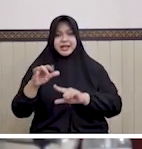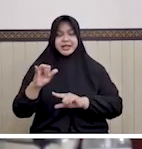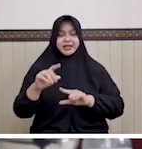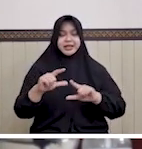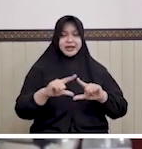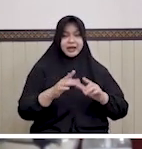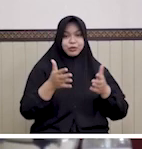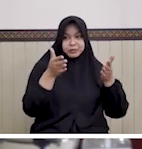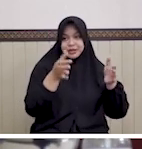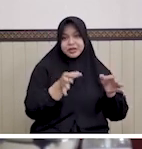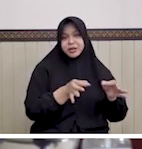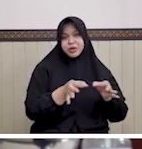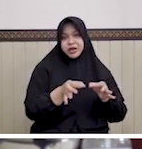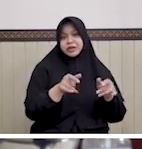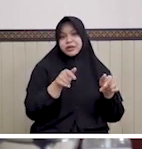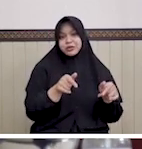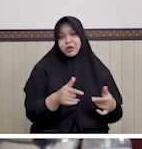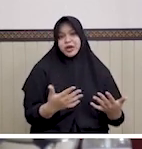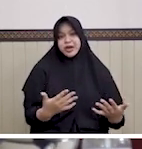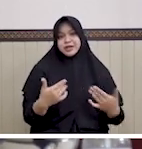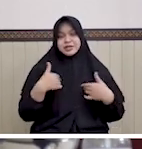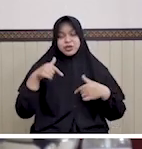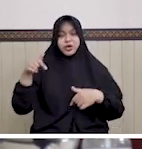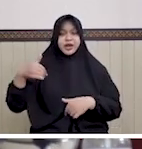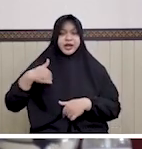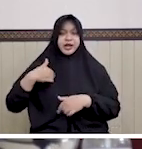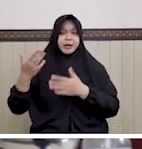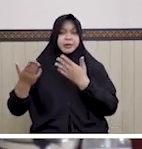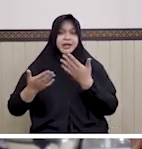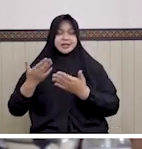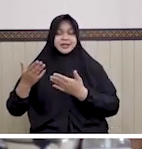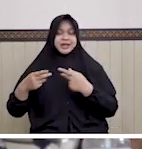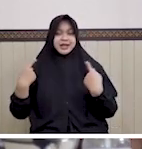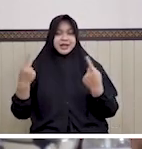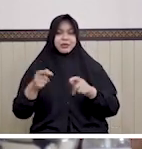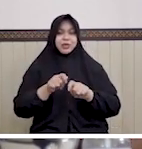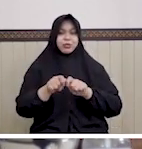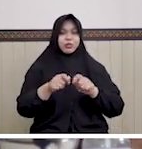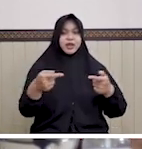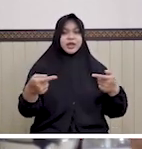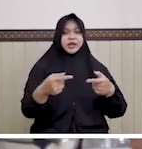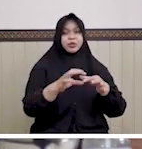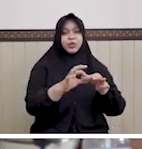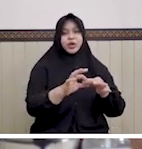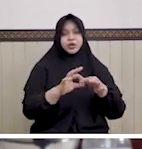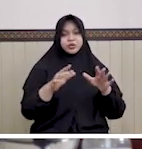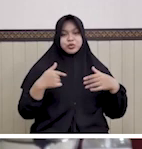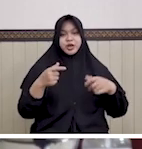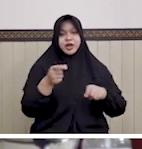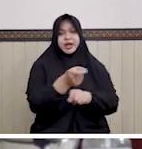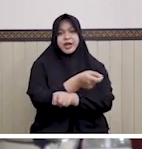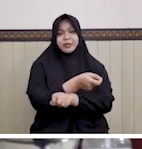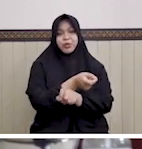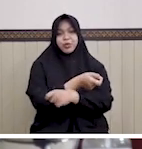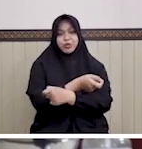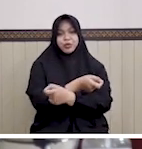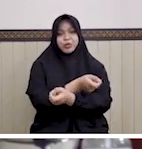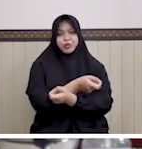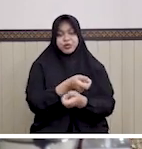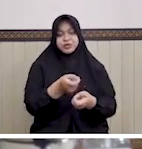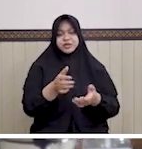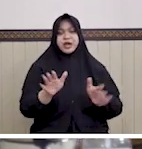sarana dan prasarana karena disitu juga ada dari aplikasi itu kita akan membuat jejaring kami sudah ada emoyu dengan